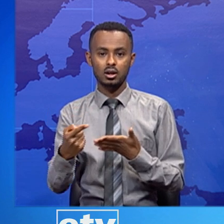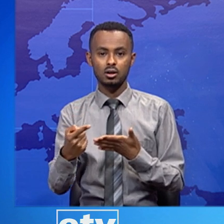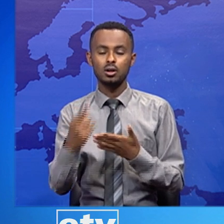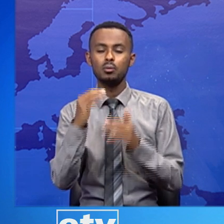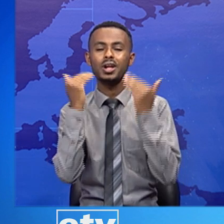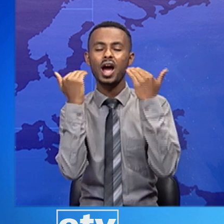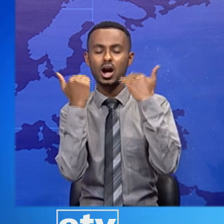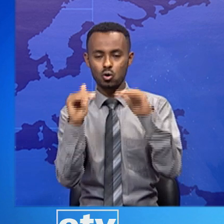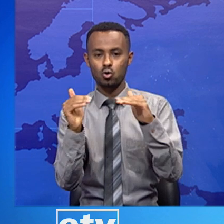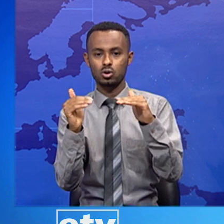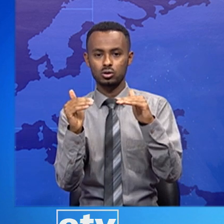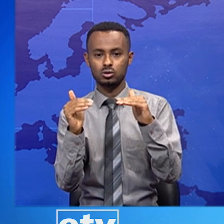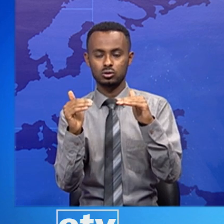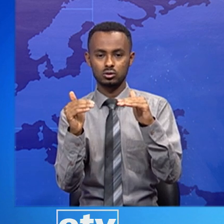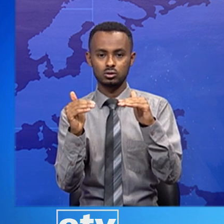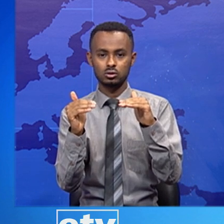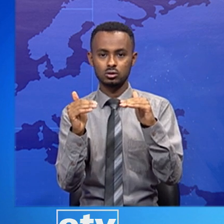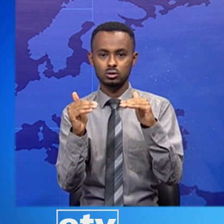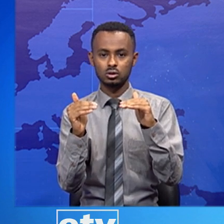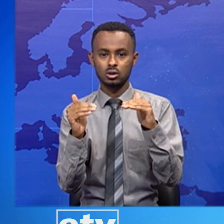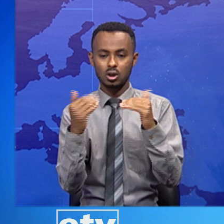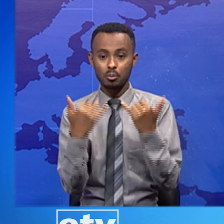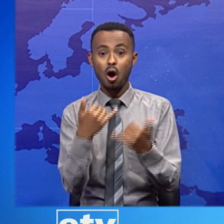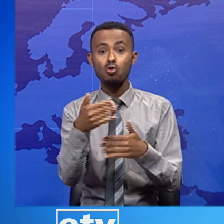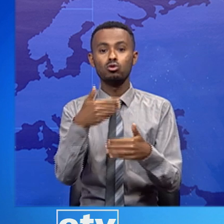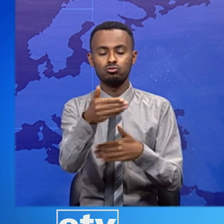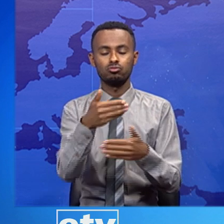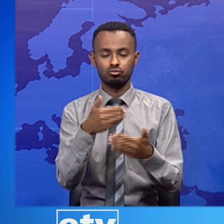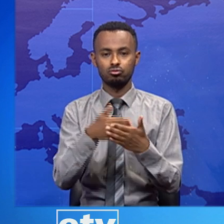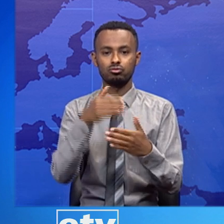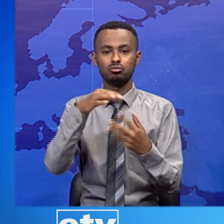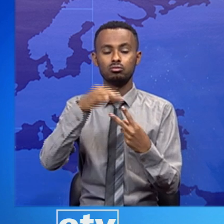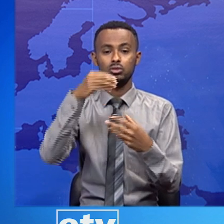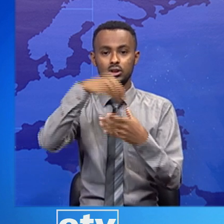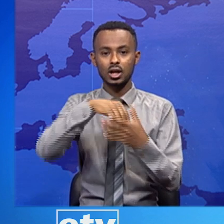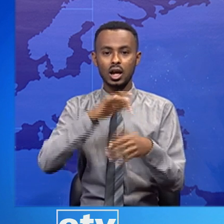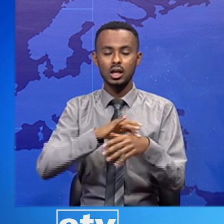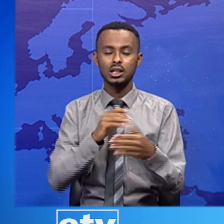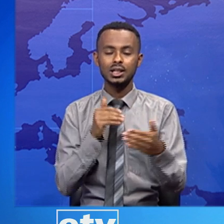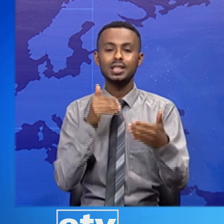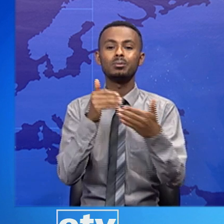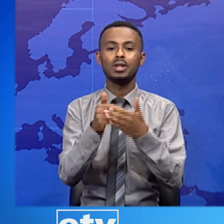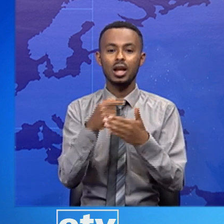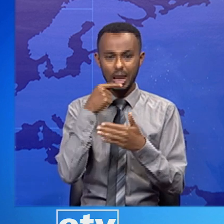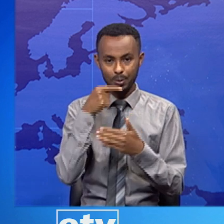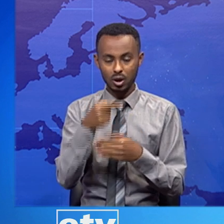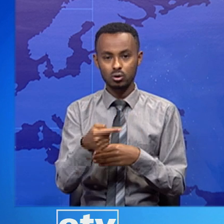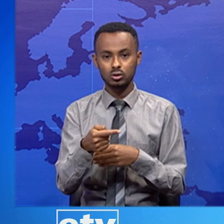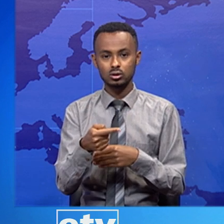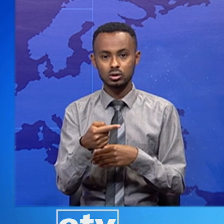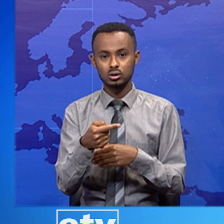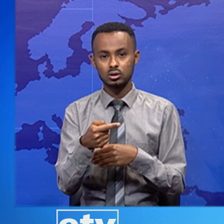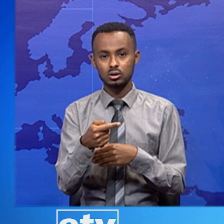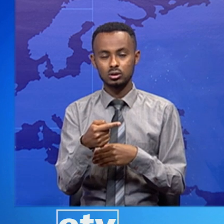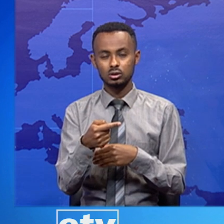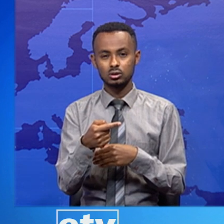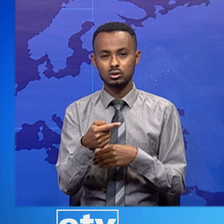ያህሉን የአሁኑ ምርጫ ለአሁኑ ምርጫ እንደርስበታለን የምለውን